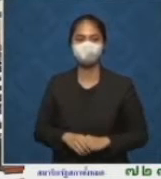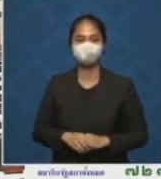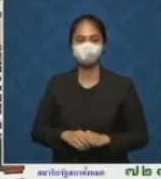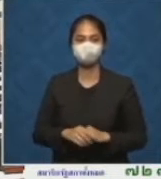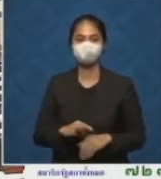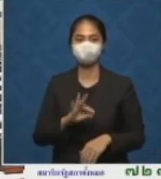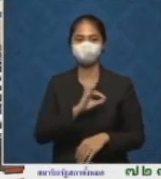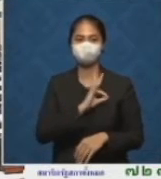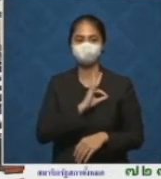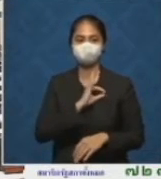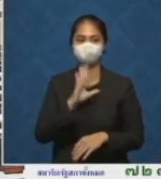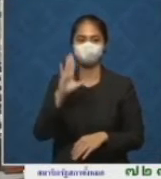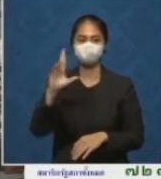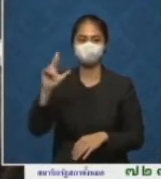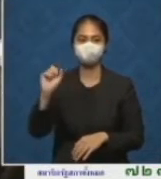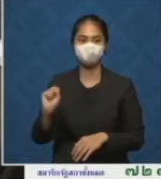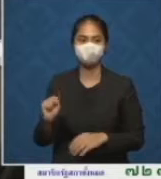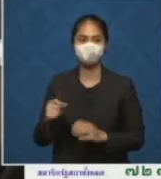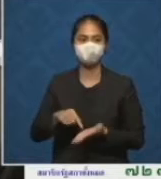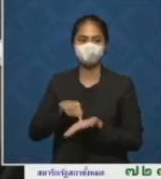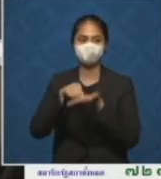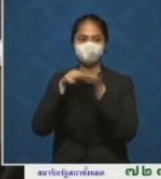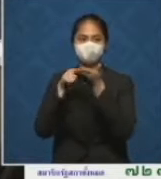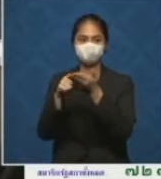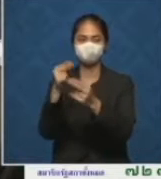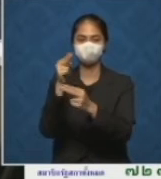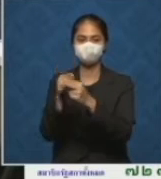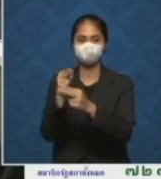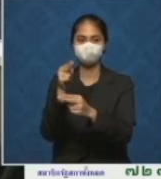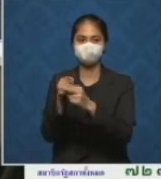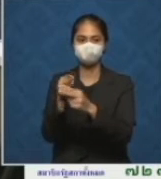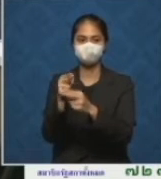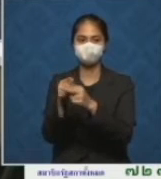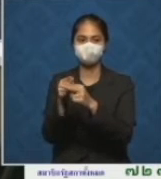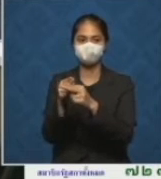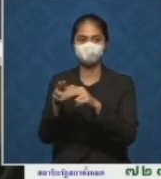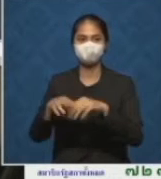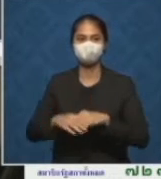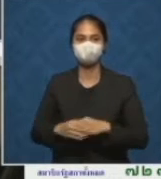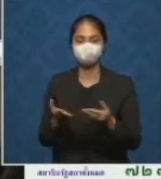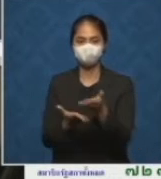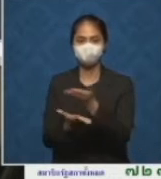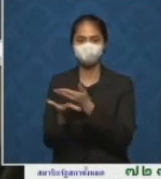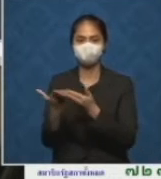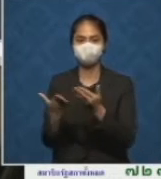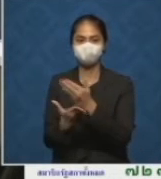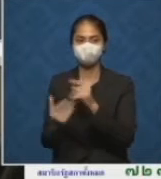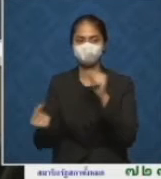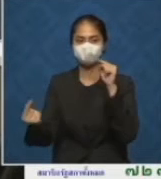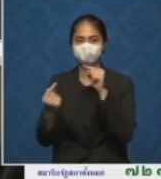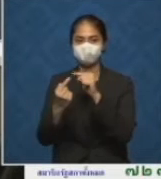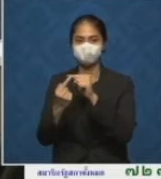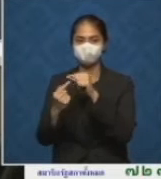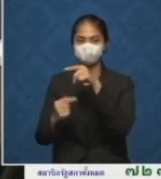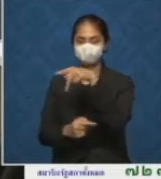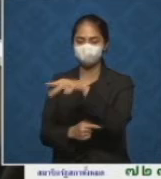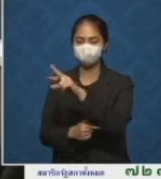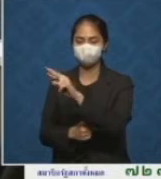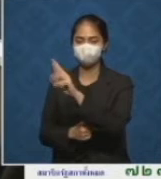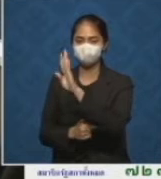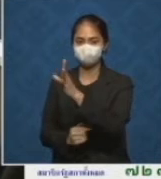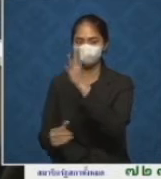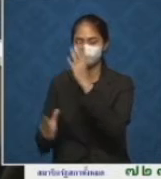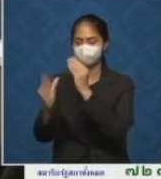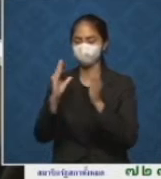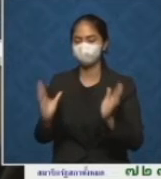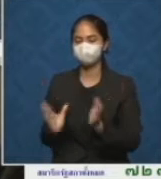สมาชิกรัฐสภาขอเสนอรายชื่อกรรมาธิการวิสามัญพิจารณาร่างพระราชบัญญัติส่งเสริมการเรียน